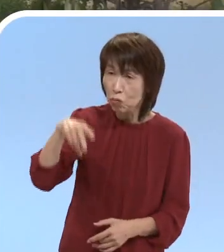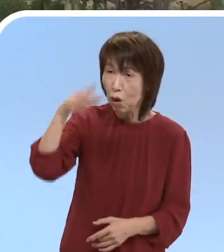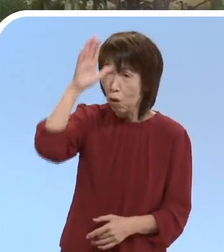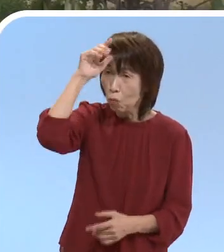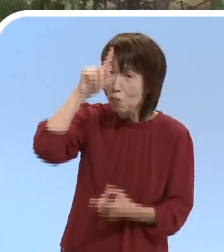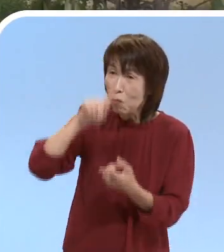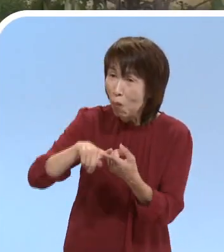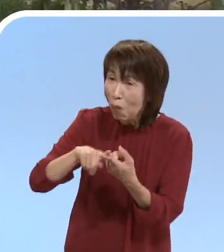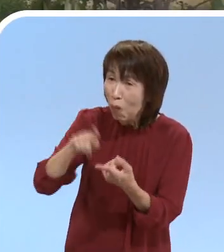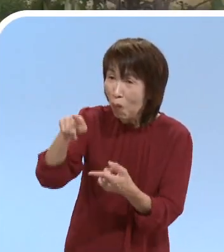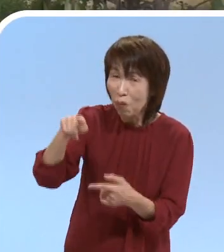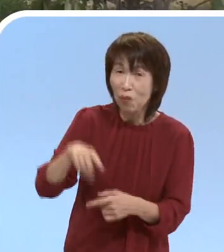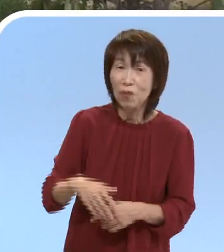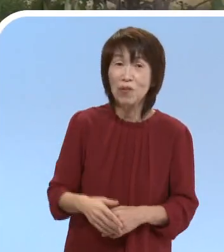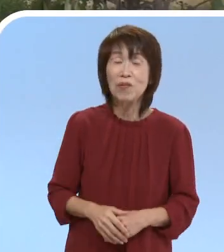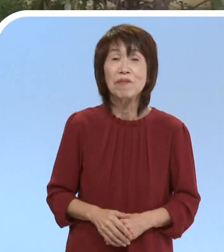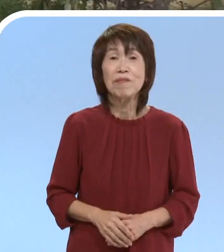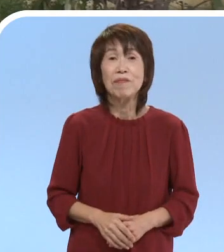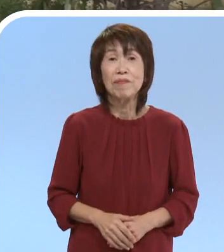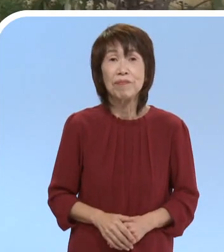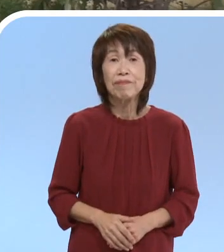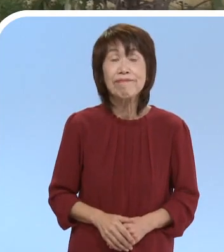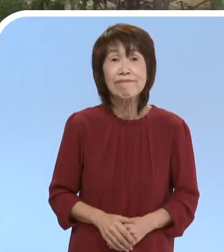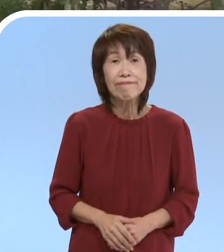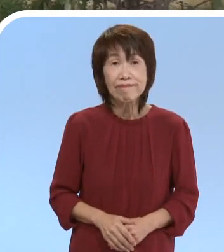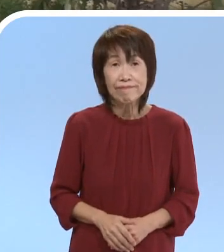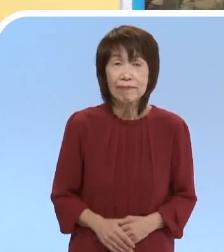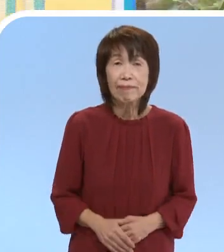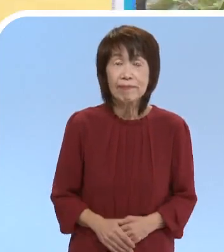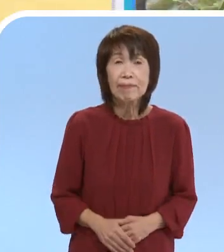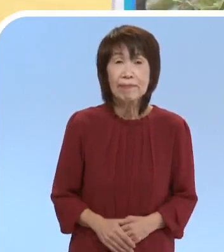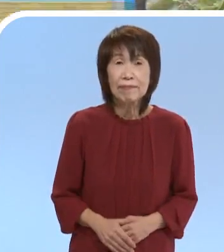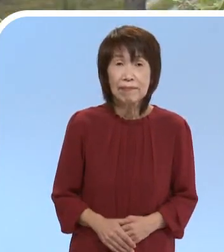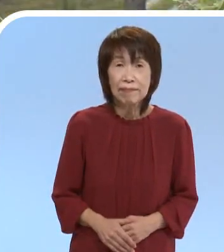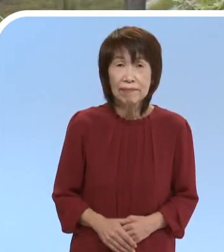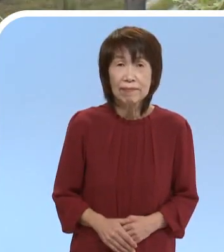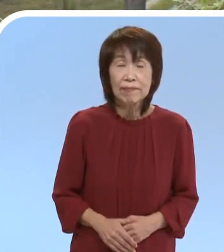みたいに鳥みたいに見えます。